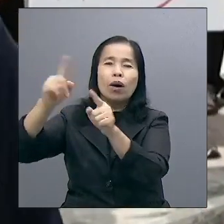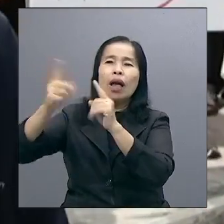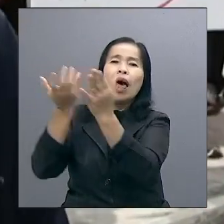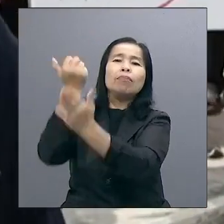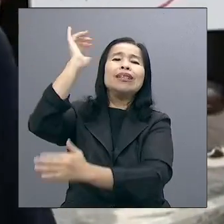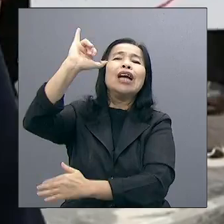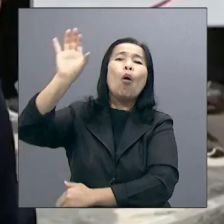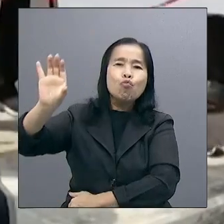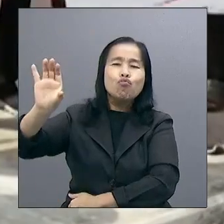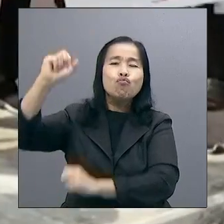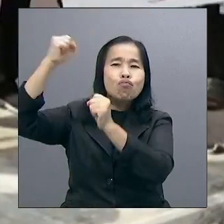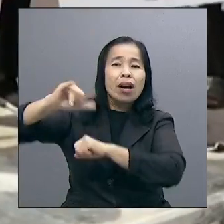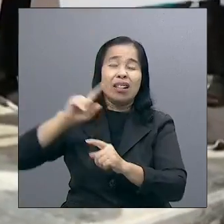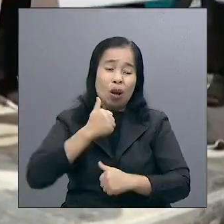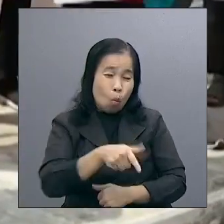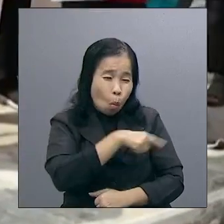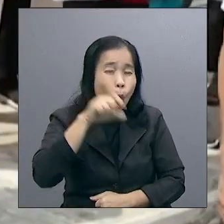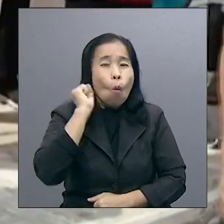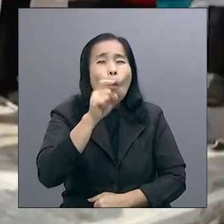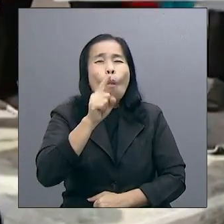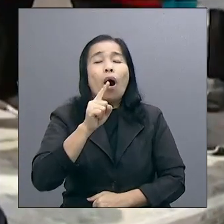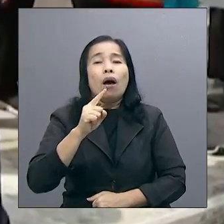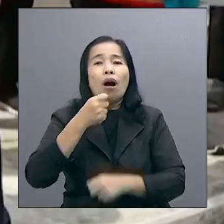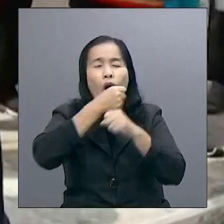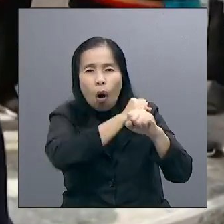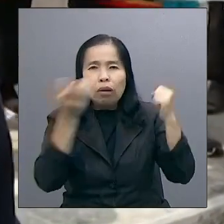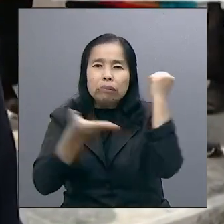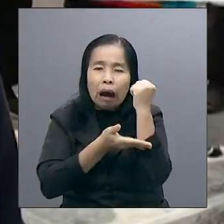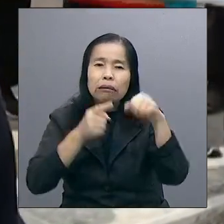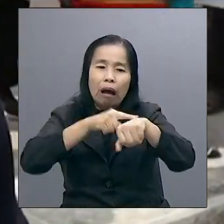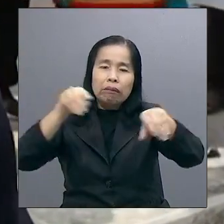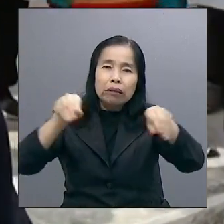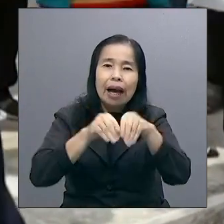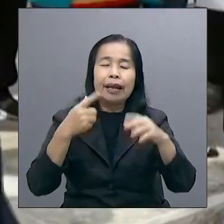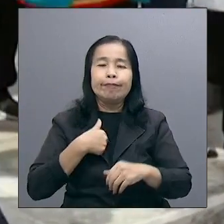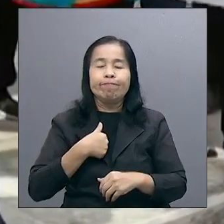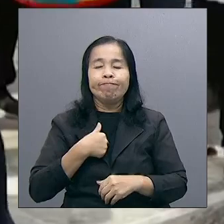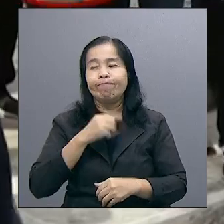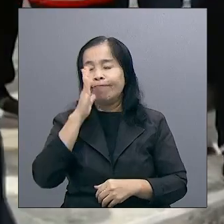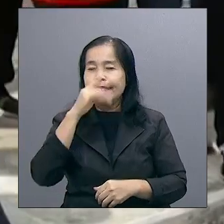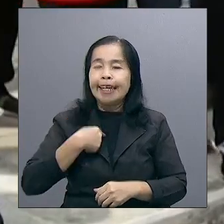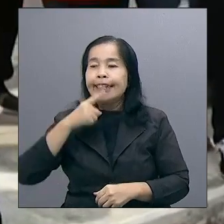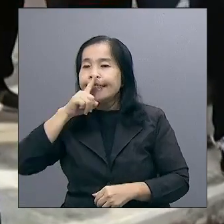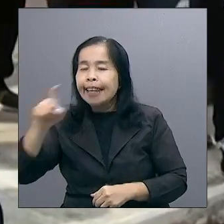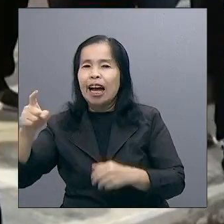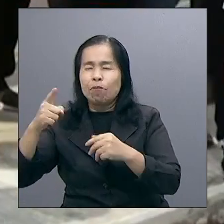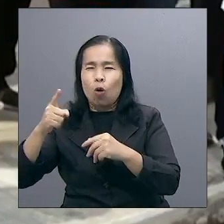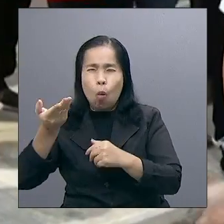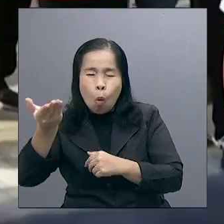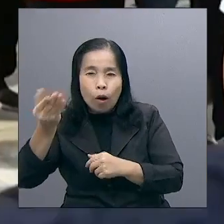้าวัี้พอมีปัหา เล่ด้ tissues มีเรื่องไอ้ Gong โโผมกเลยจะประส category ใหแยกส่น